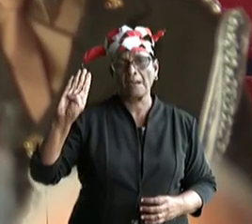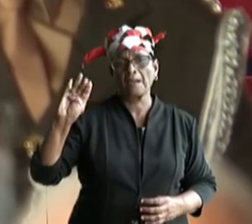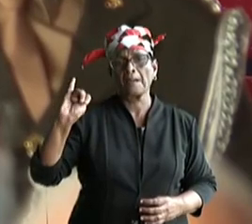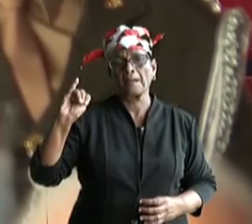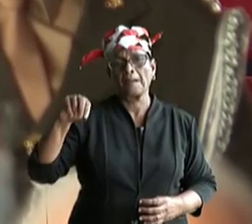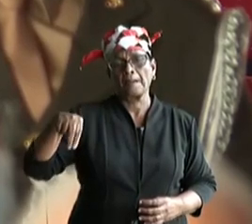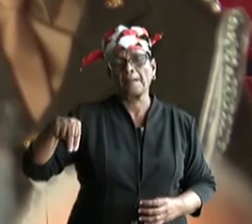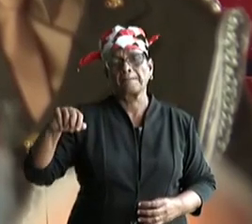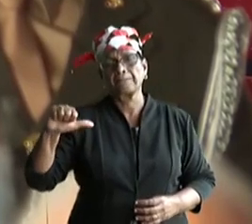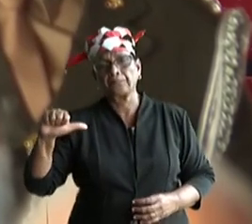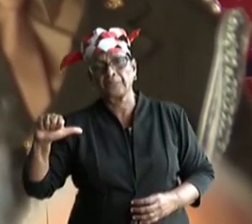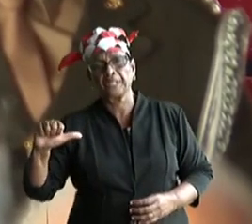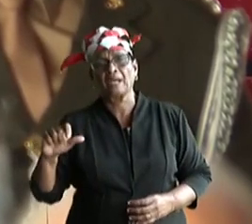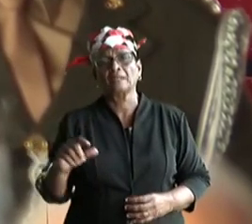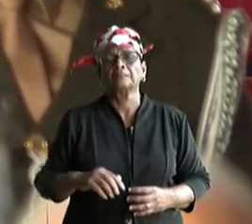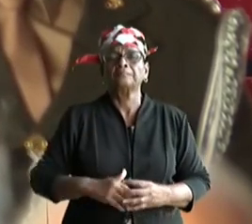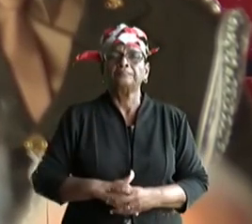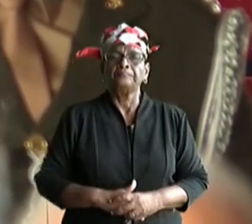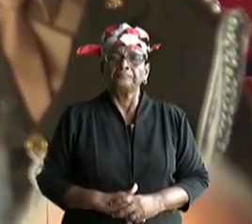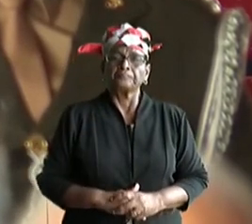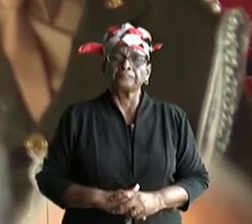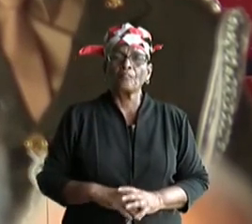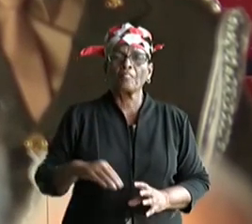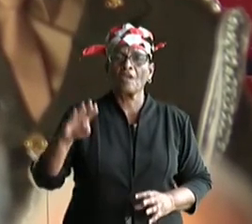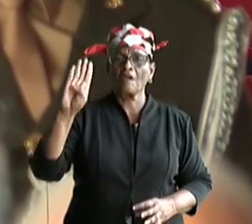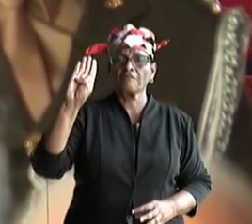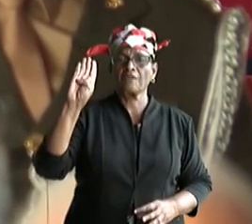woord. Let Asabina.